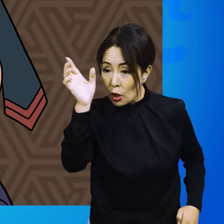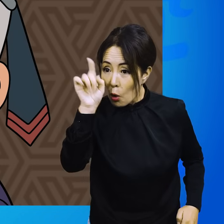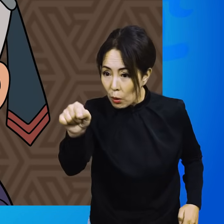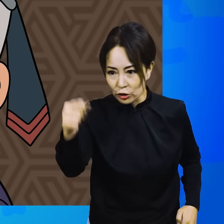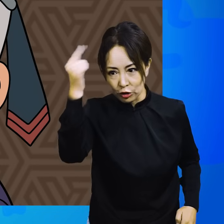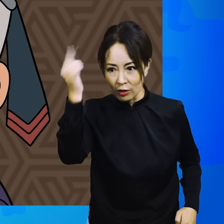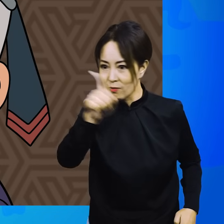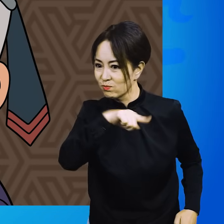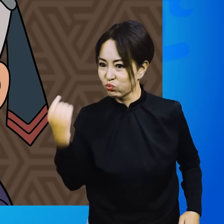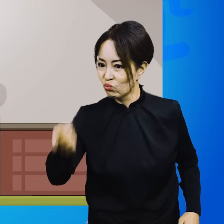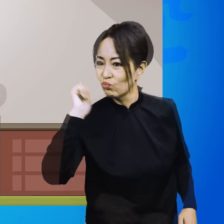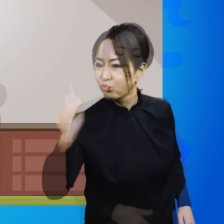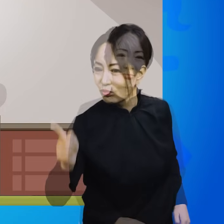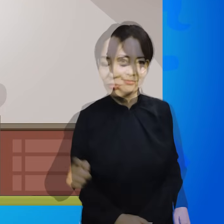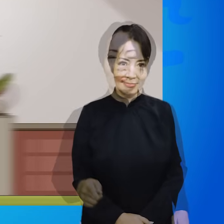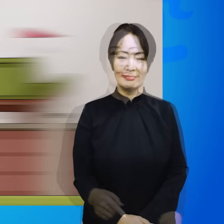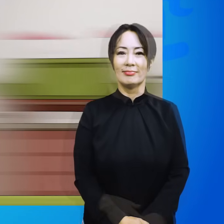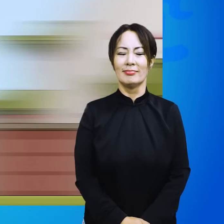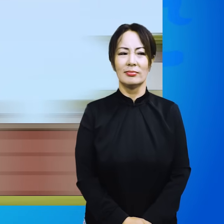мэдээрэй.